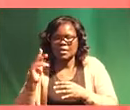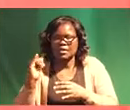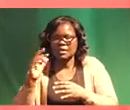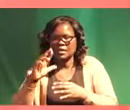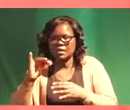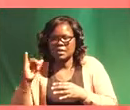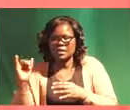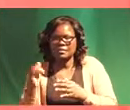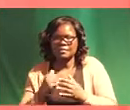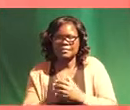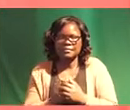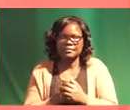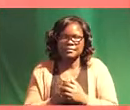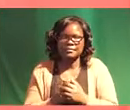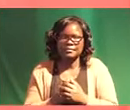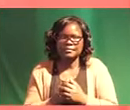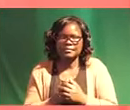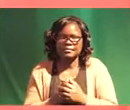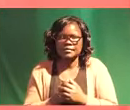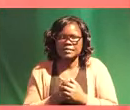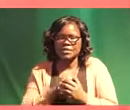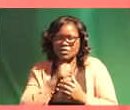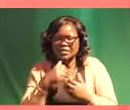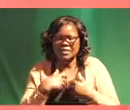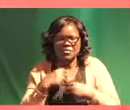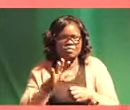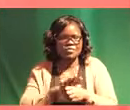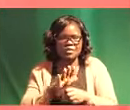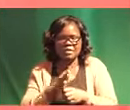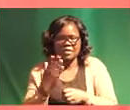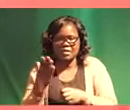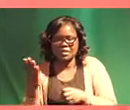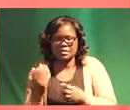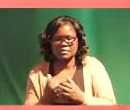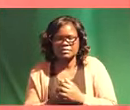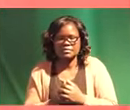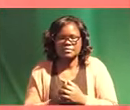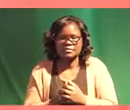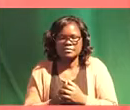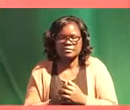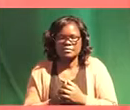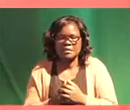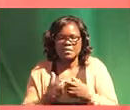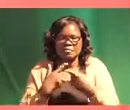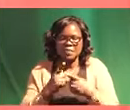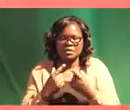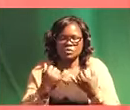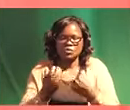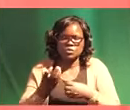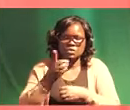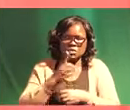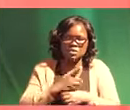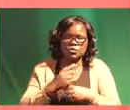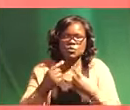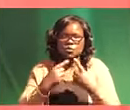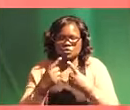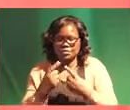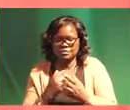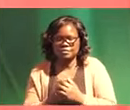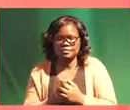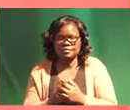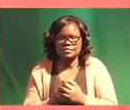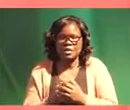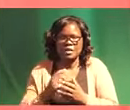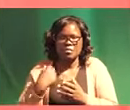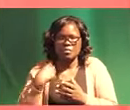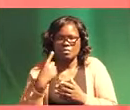Karito. Mimi sikuongi na maneno mingi, mnajua hivyo, si ndio? Lakini leo nitaongea.